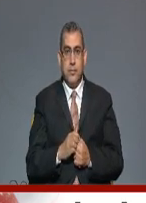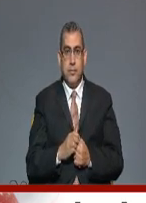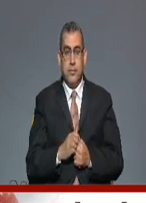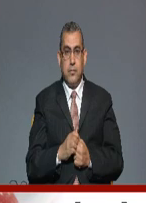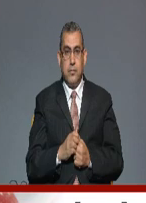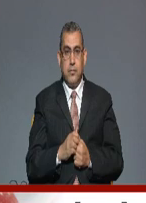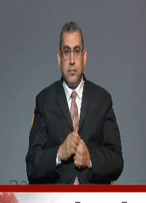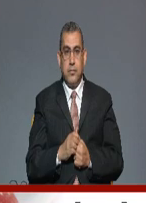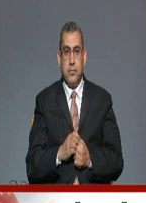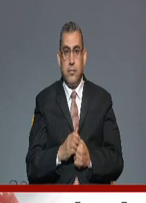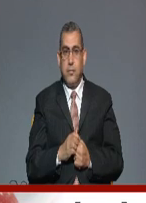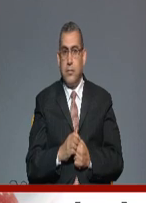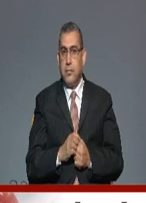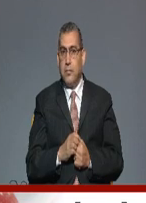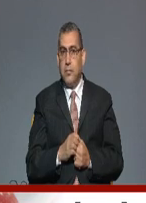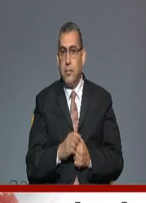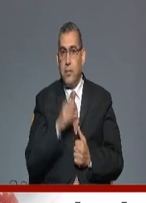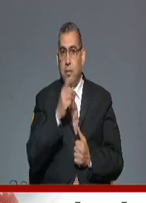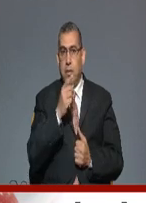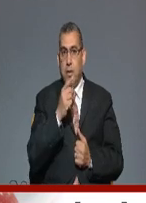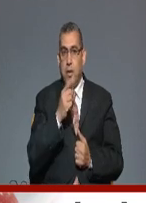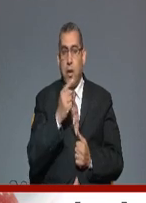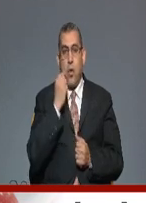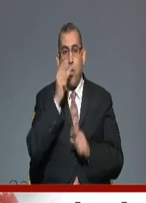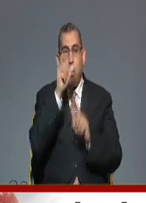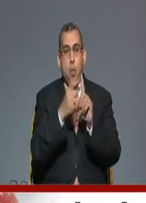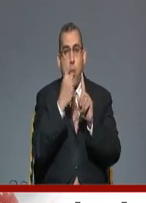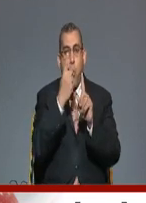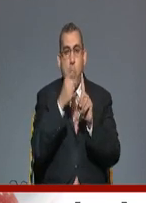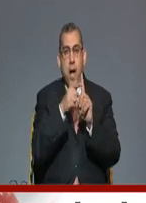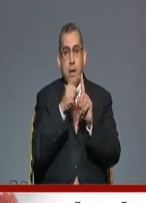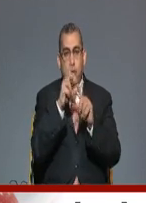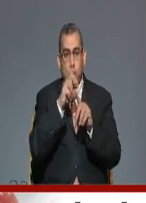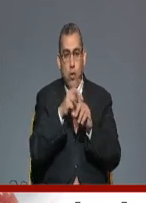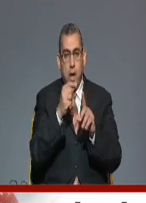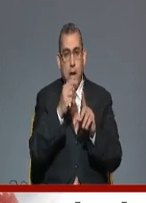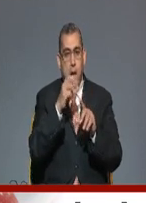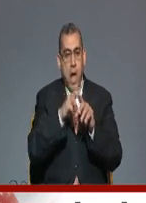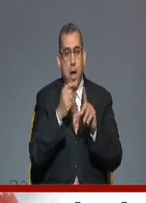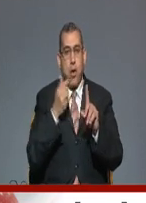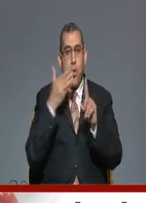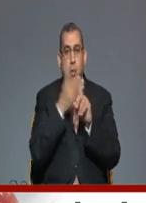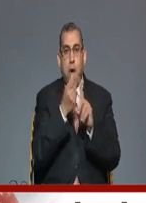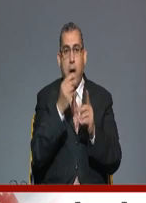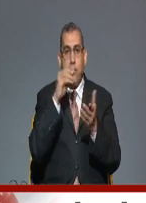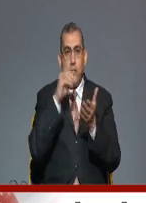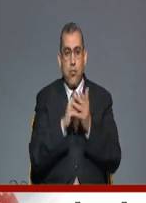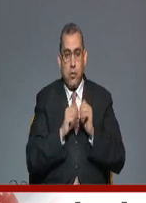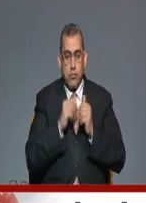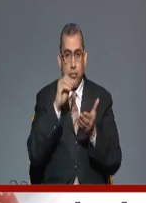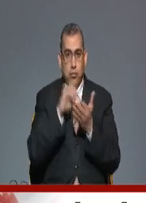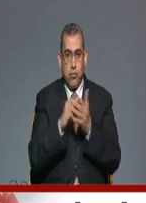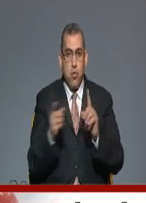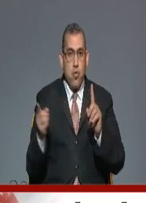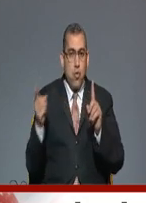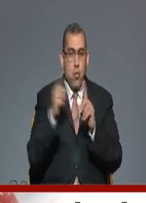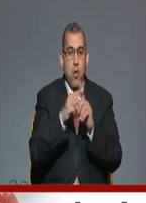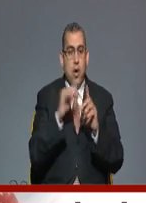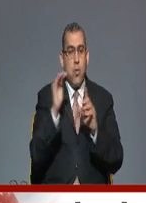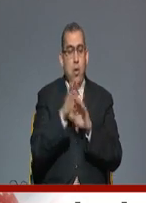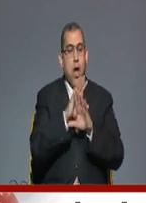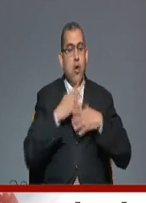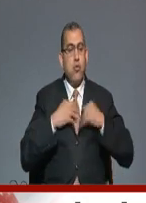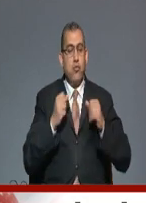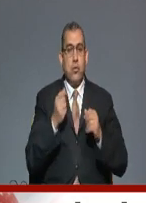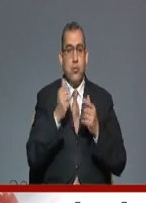أيوة فندم. تكلفة الحالة الواحدة كام من أول المريض ما يخش لغاية لما يتعافى بفضل الله